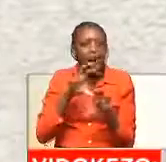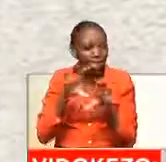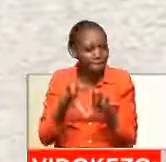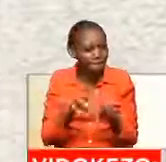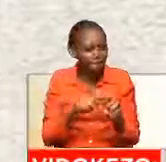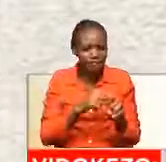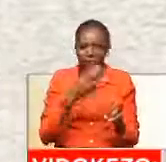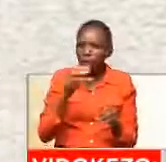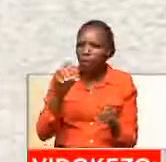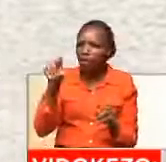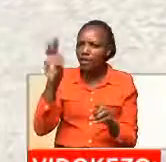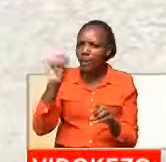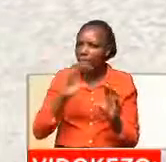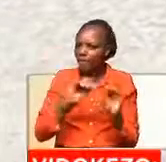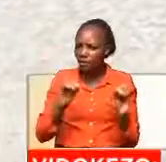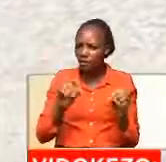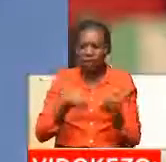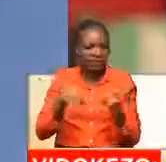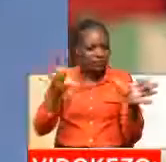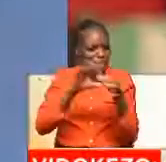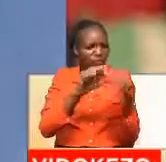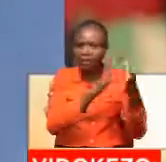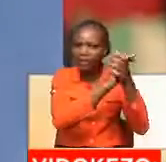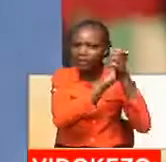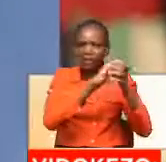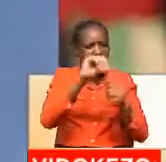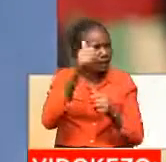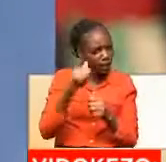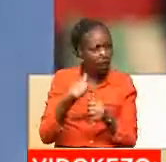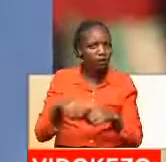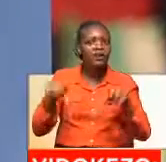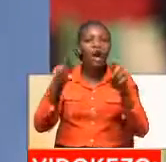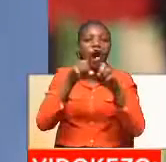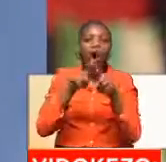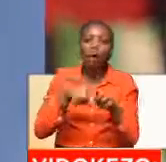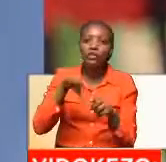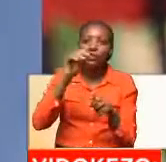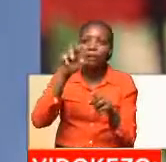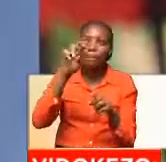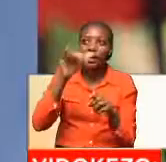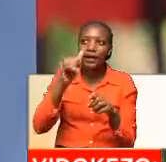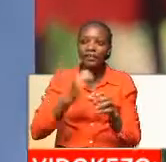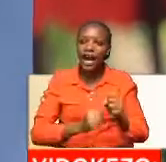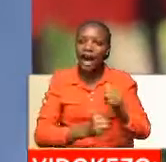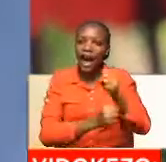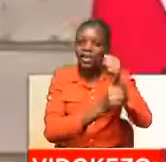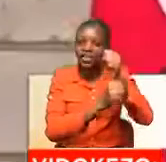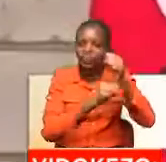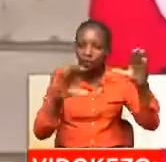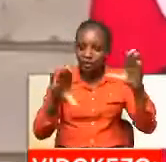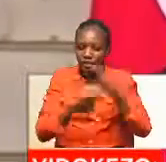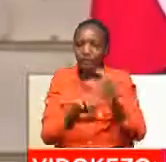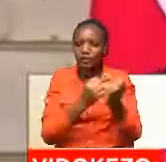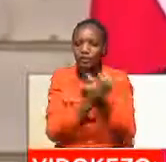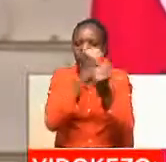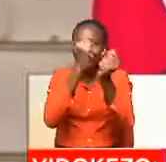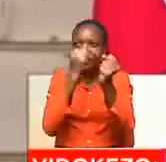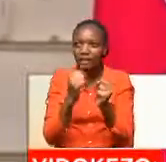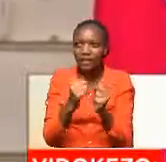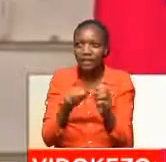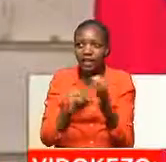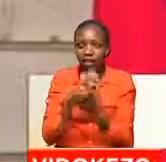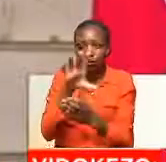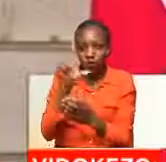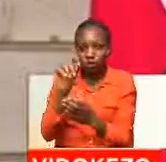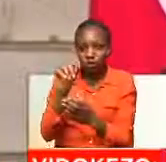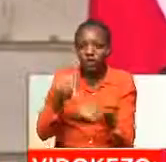ODM na kuungana na chama chetu cha Jubilee. Barasa ameunga mkono maandishi ya naibu rais kwenye ukurasa wake wa Twitter kuwa